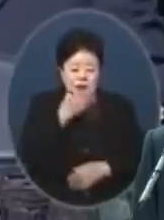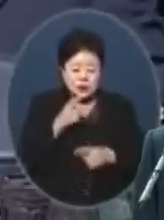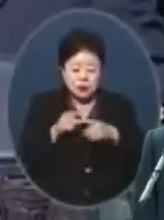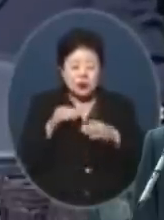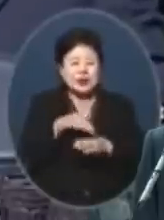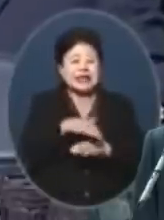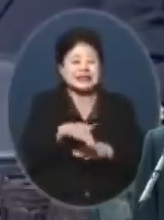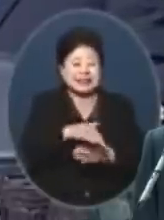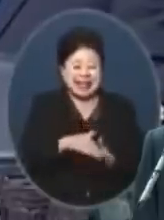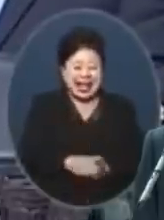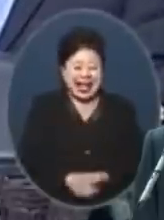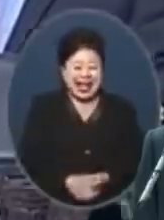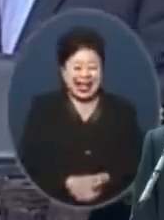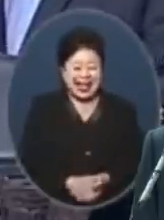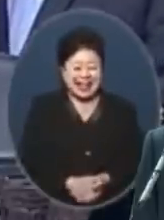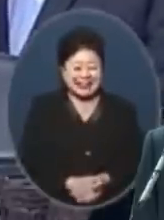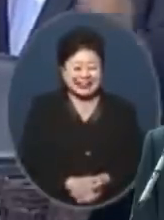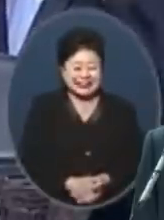순복음교회 나가기 시작했어요.